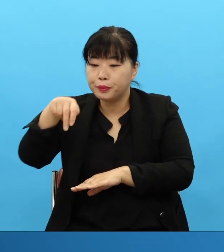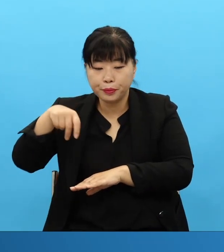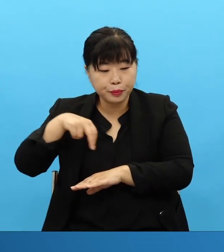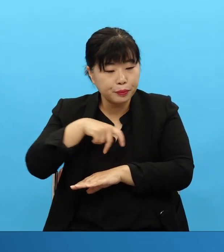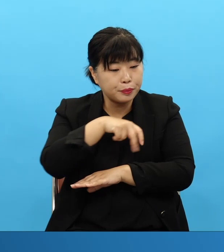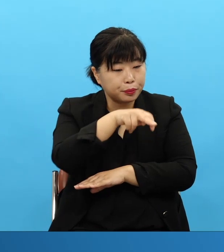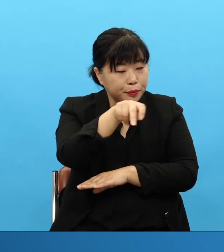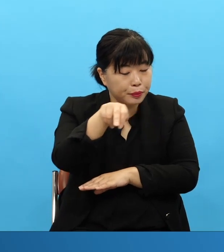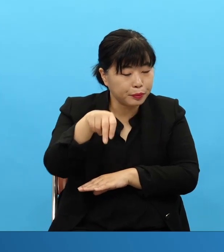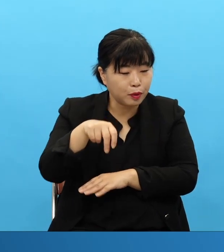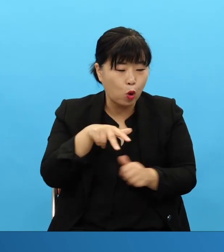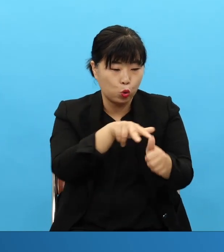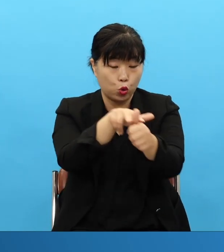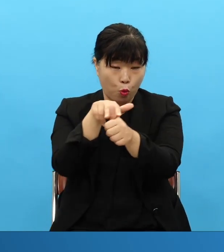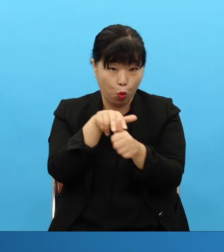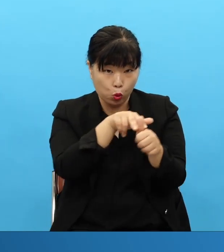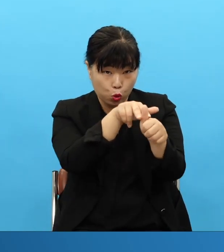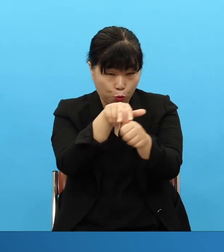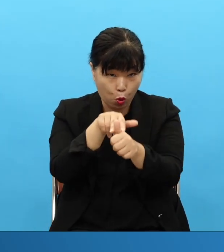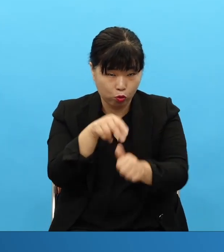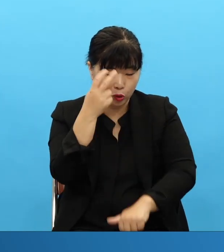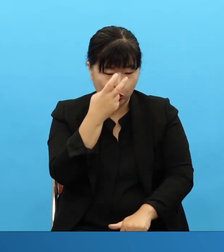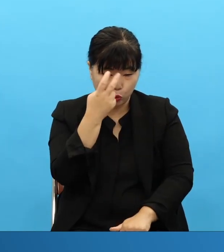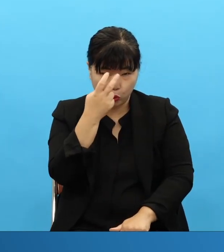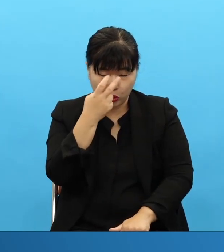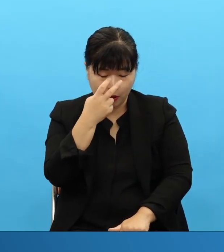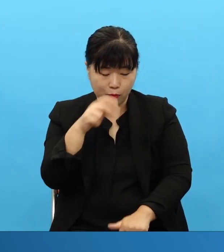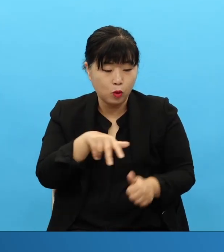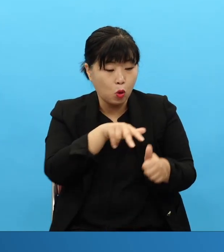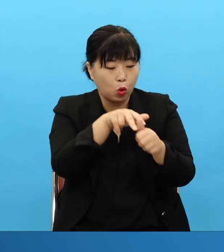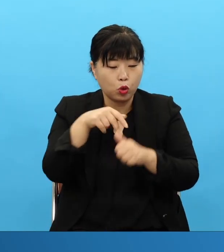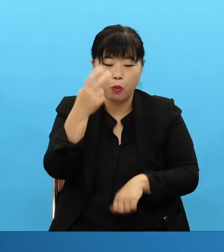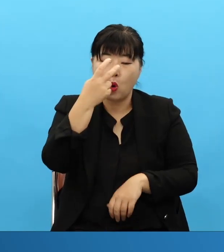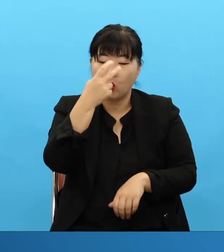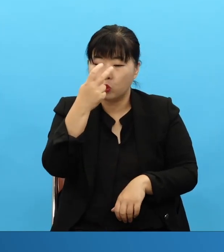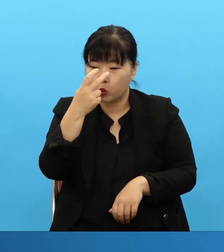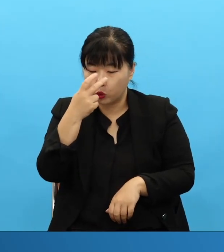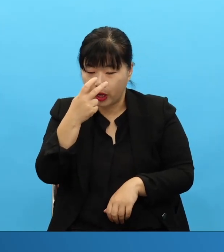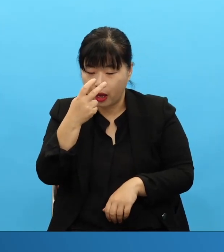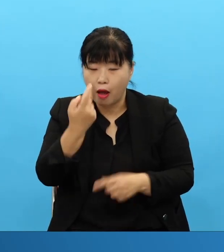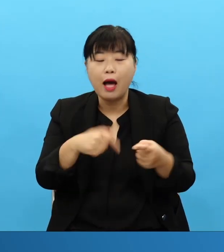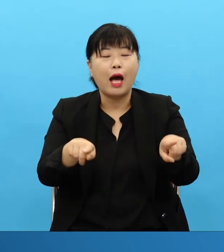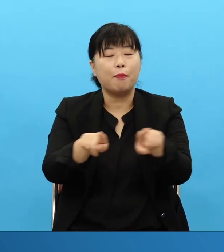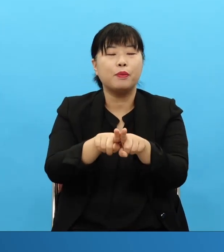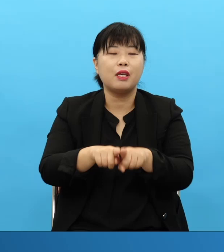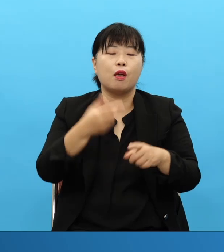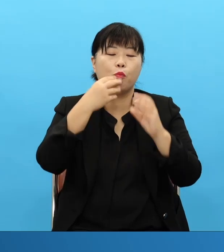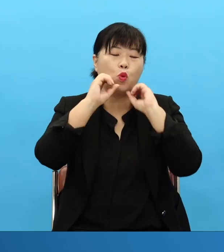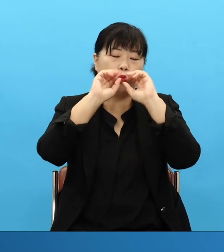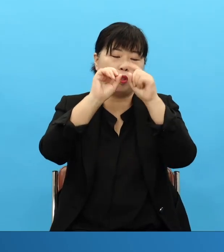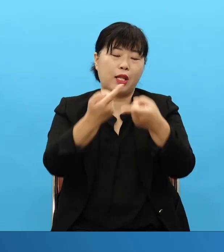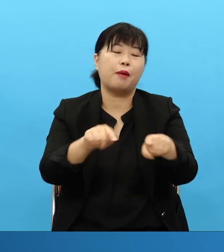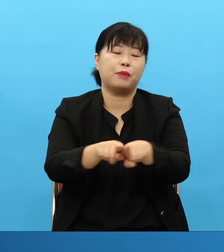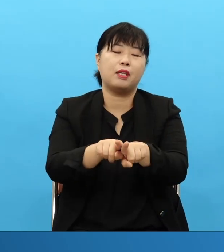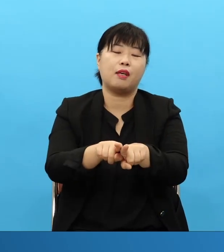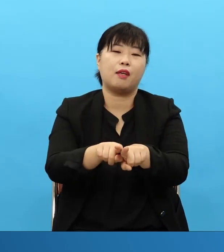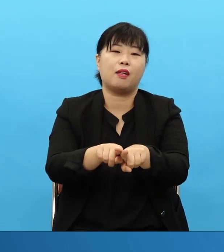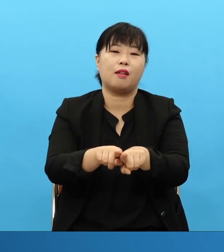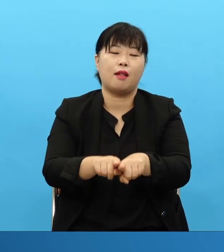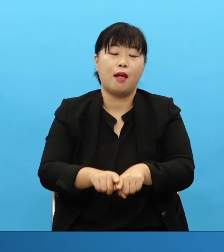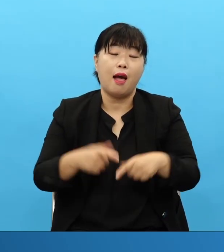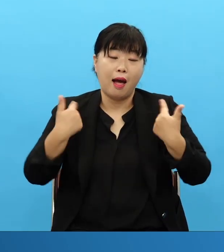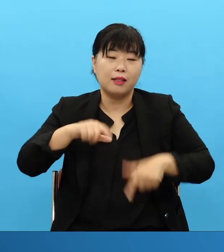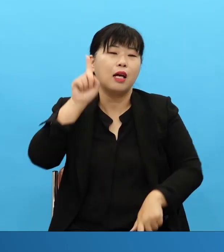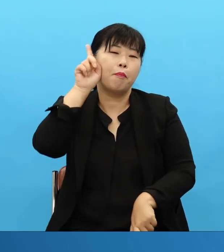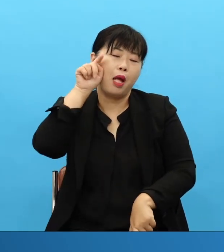really research the market. 근데 이제 시장 조사를 할 겸 이 사람 복음을 전하는 그 시간에. And while he's researching the market, he's also proclaiming the gospel.